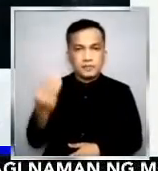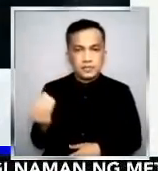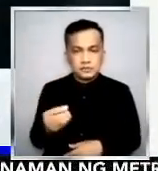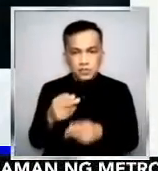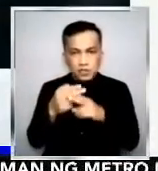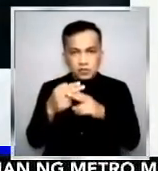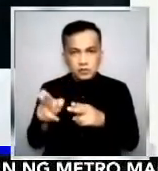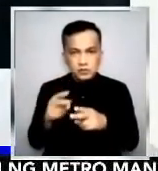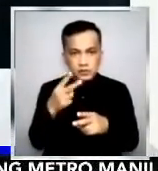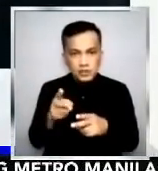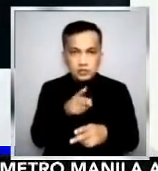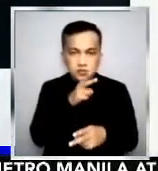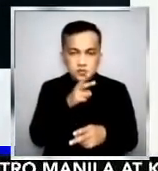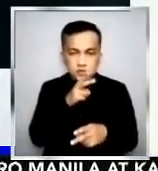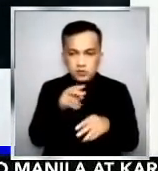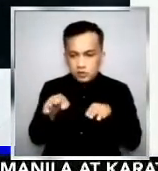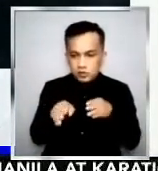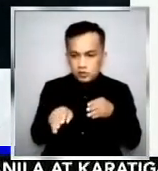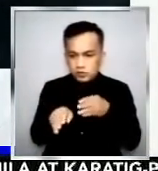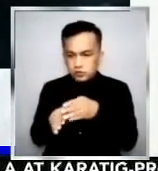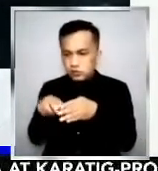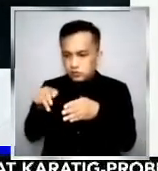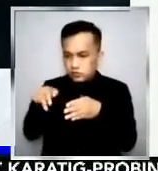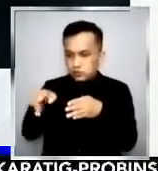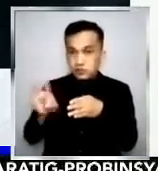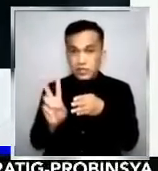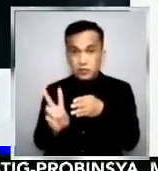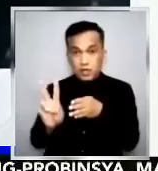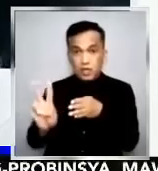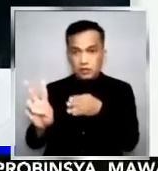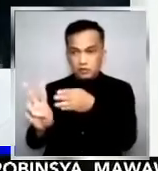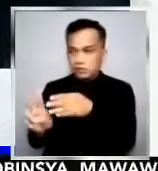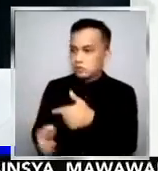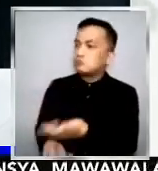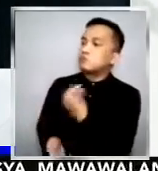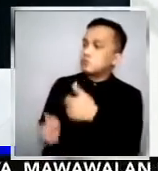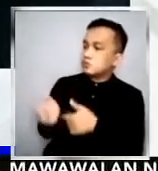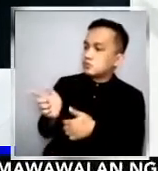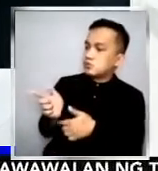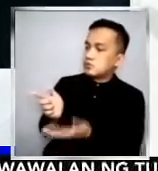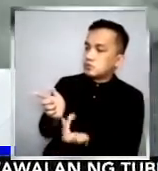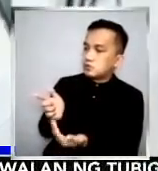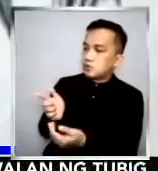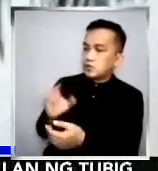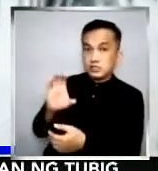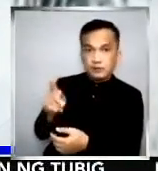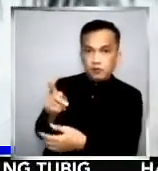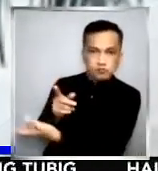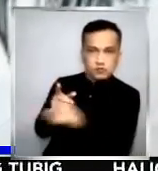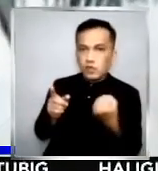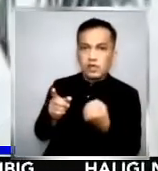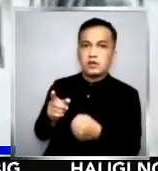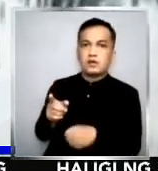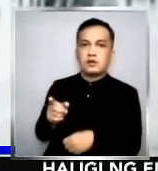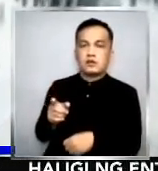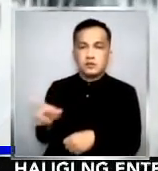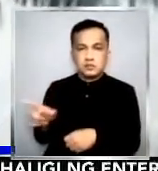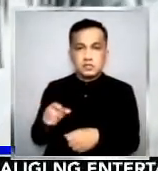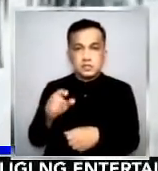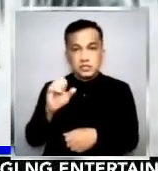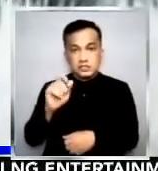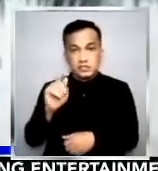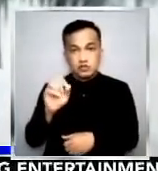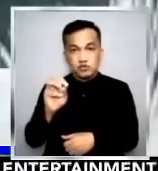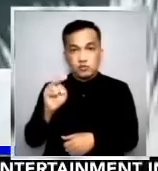na hinintuan ang dalawang naglalakad na babae, tinutukan ng baril, saka kinuha ang cellphone ng mga biktima. Sa Santo Tomas, Batangas, kita rin